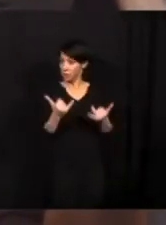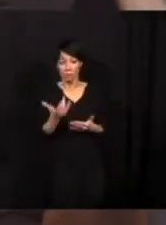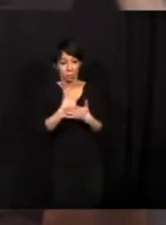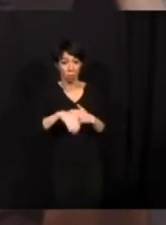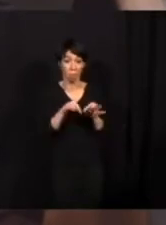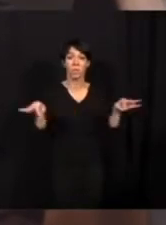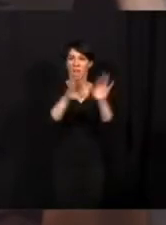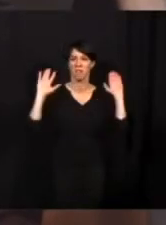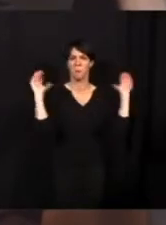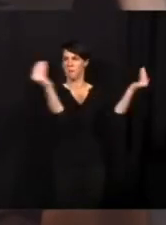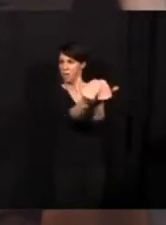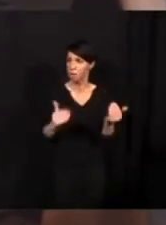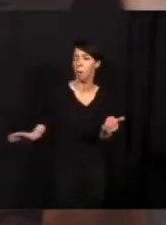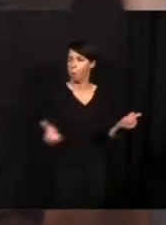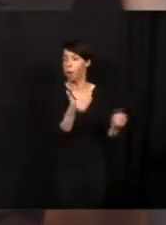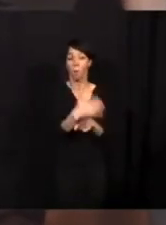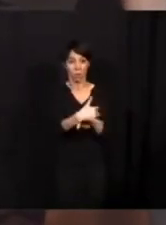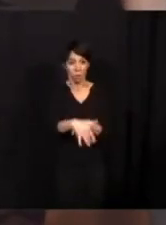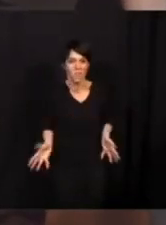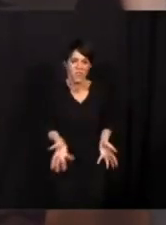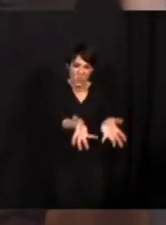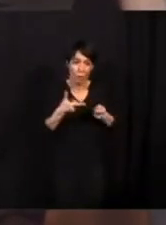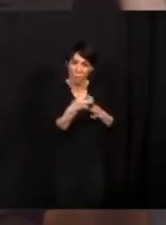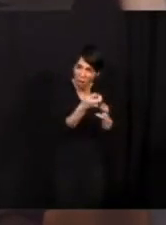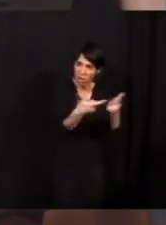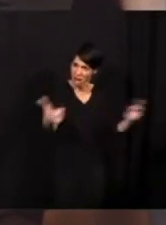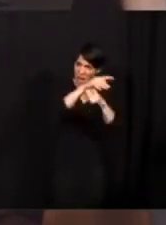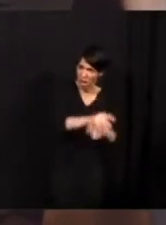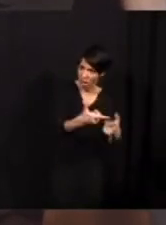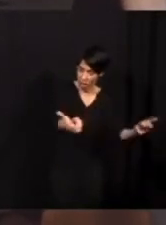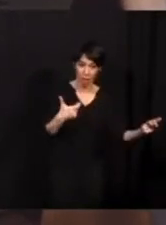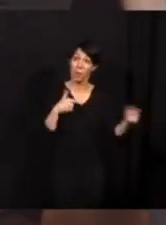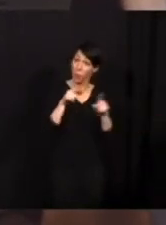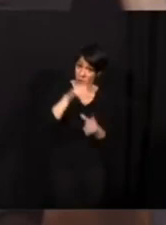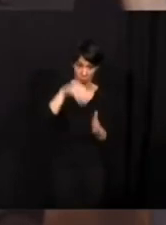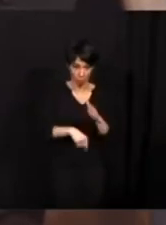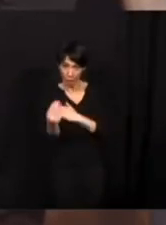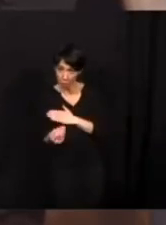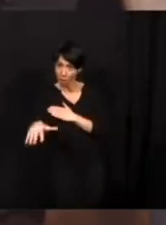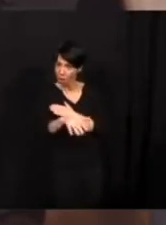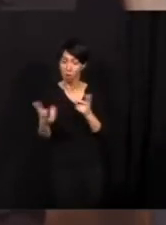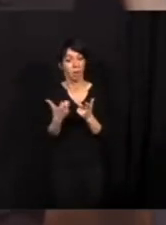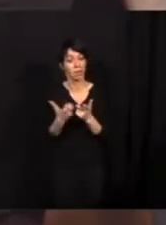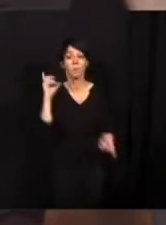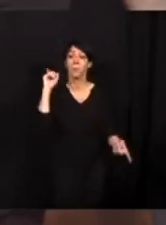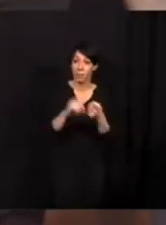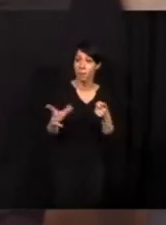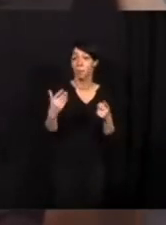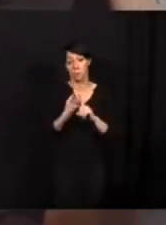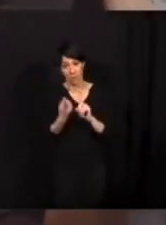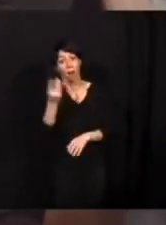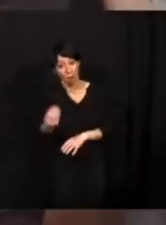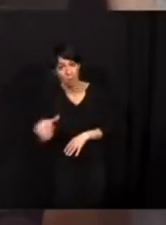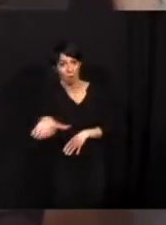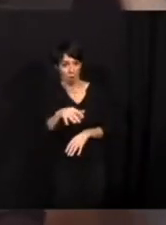pédocriminels. La lutte contre les violences sexistes et sexuelles, oui, c'est aussi celle concernant les enfants. La pédocriminalité est un fléau. Ces